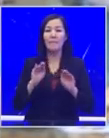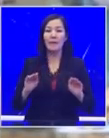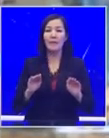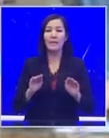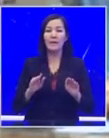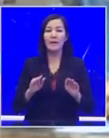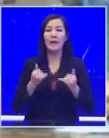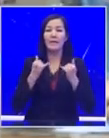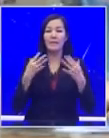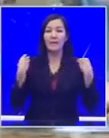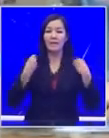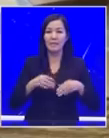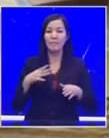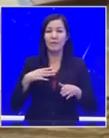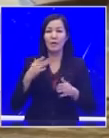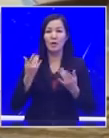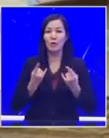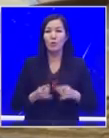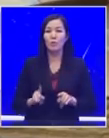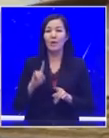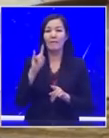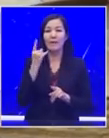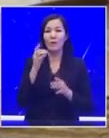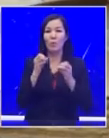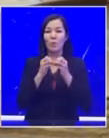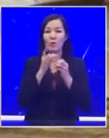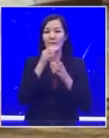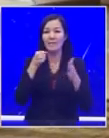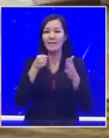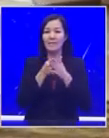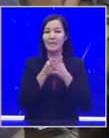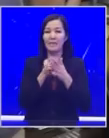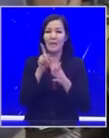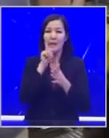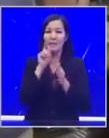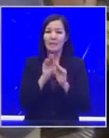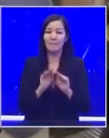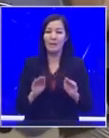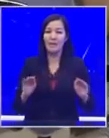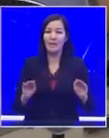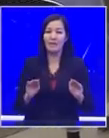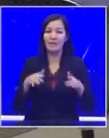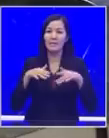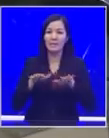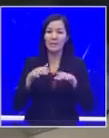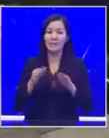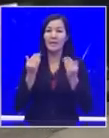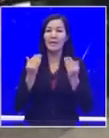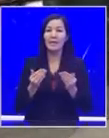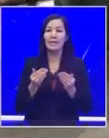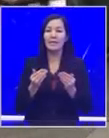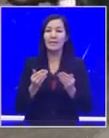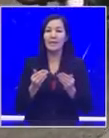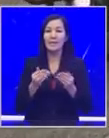киім тігілетін, яғни жаңа туған нәрестеден бастап 10 жасқа дейінгі жас жеткіншектердің киім кешегі шығарылады. Қызметкерлер енді көп